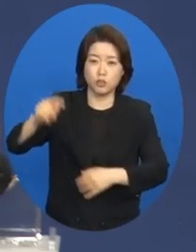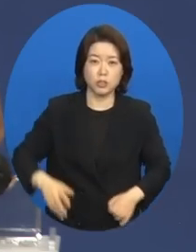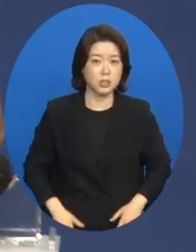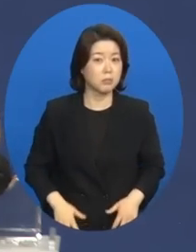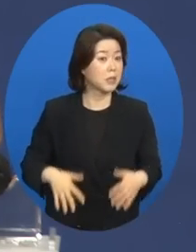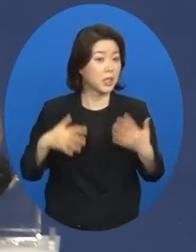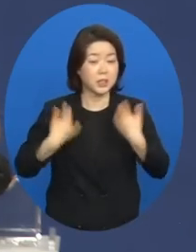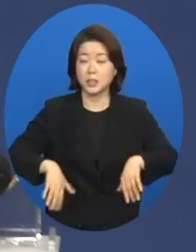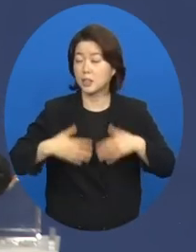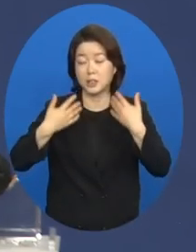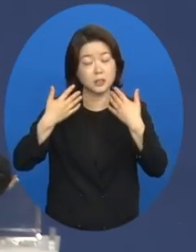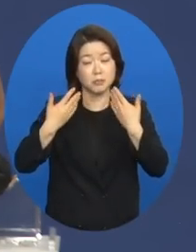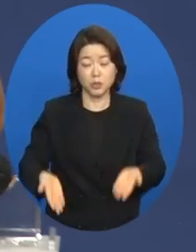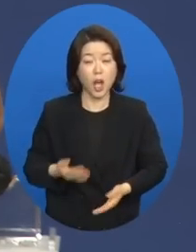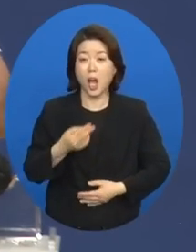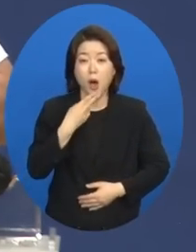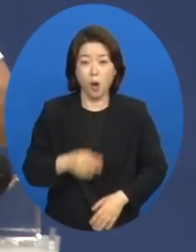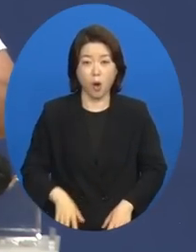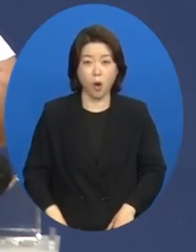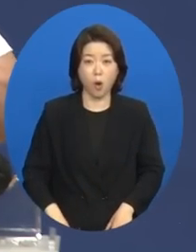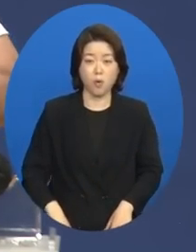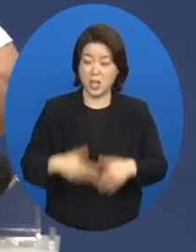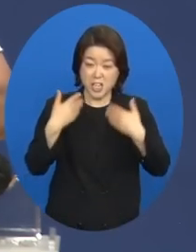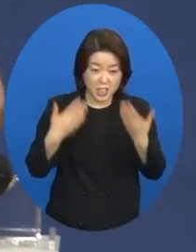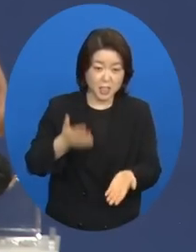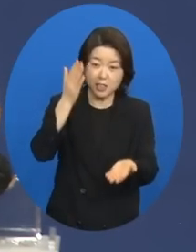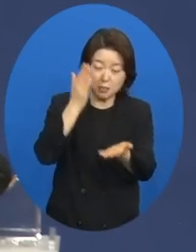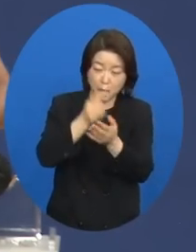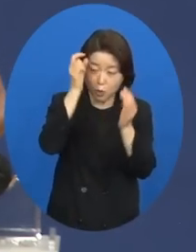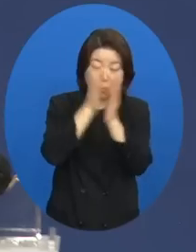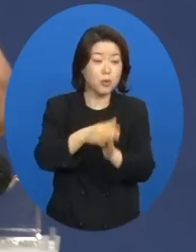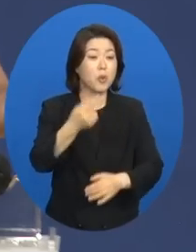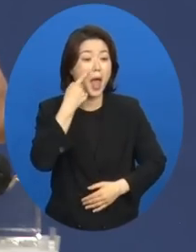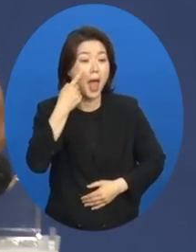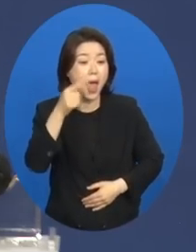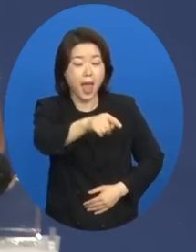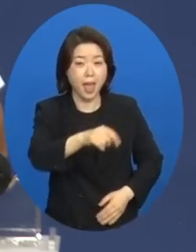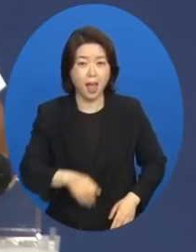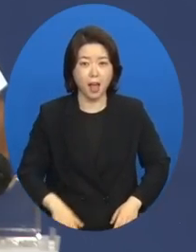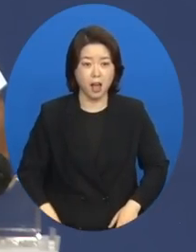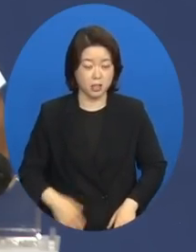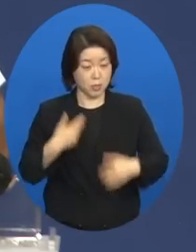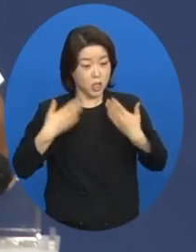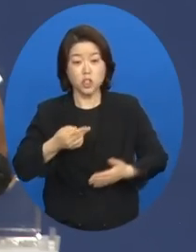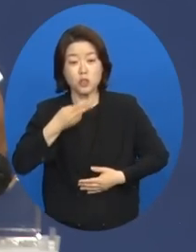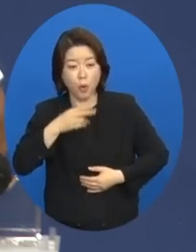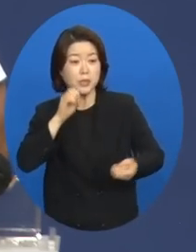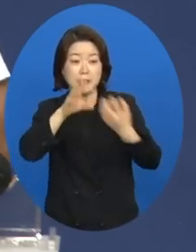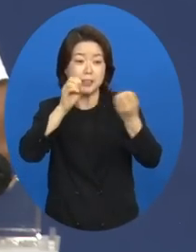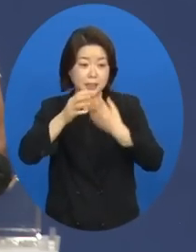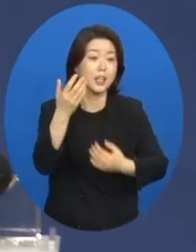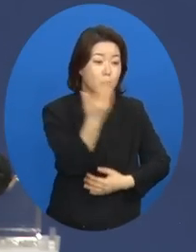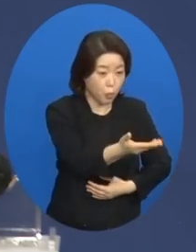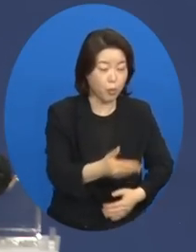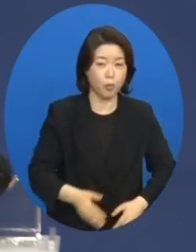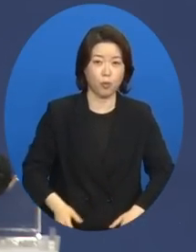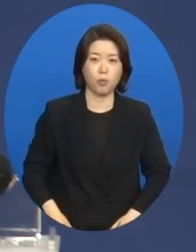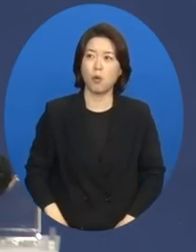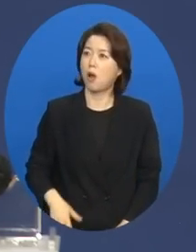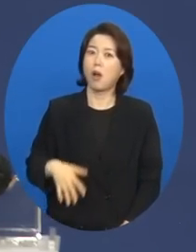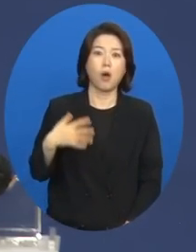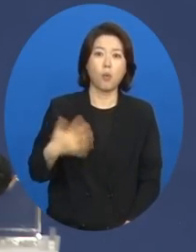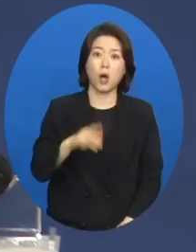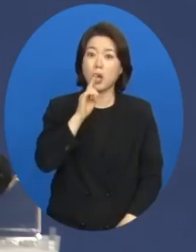지치도 피곤치도 않으시고 쉬지 말고 기도하래. 그 쉬지 않고 응답해 주신다는 거예요. 세상에 이